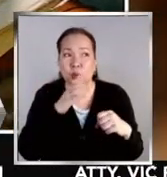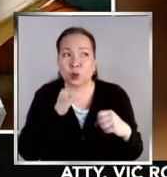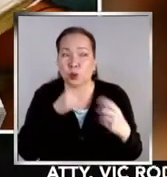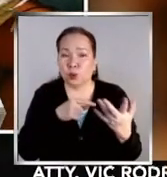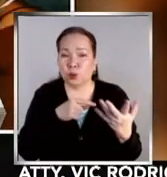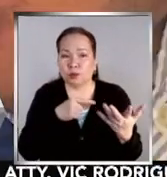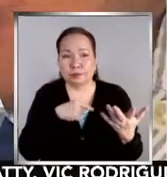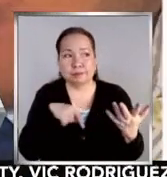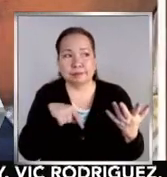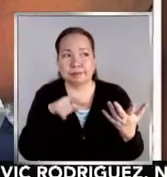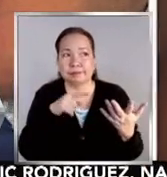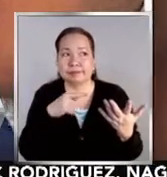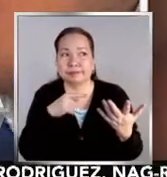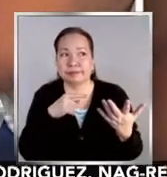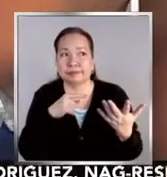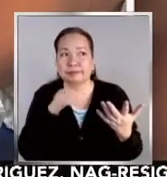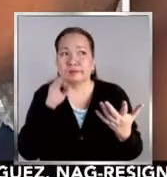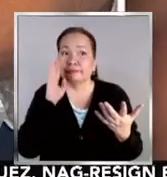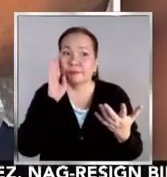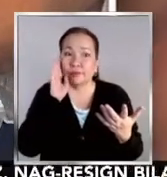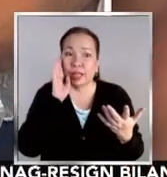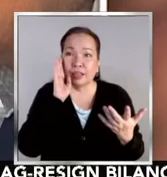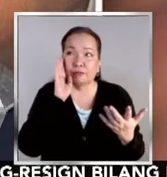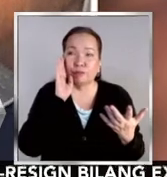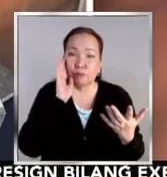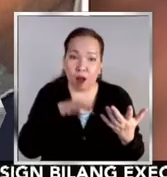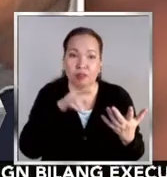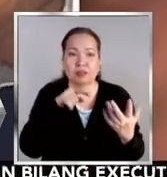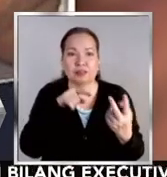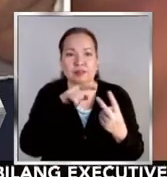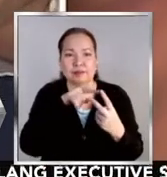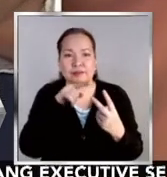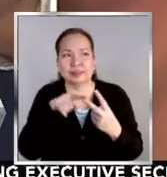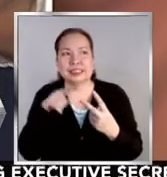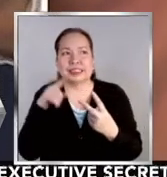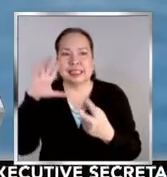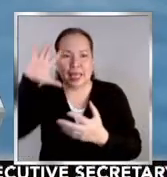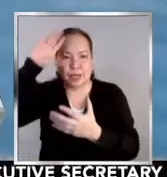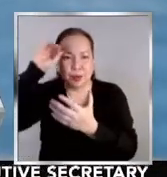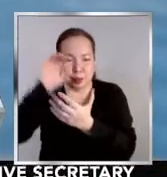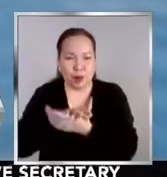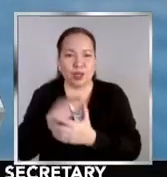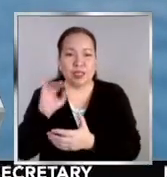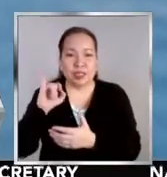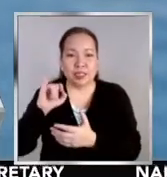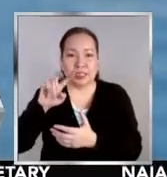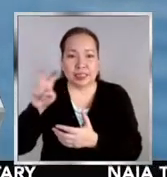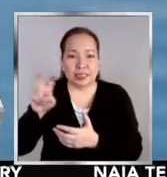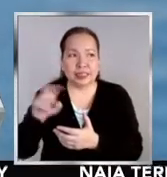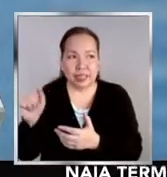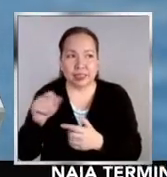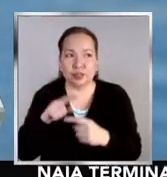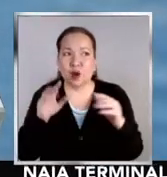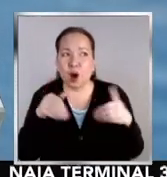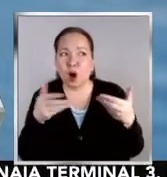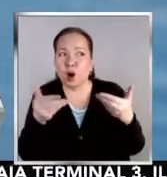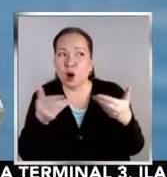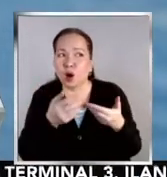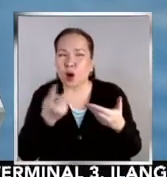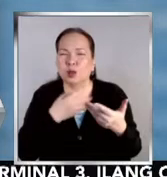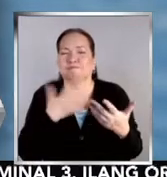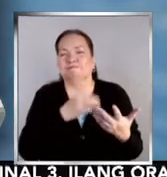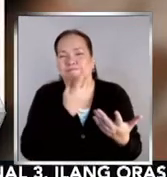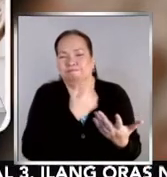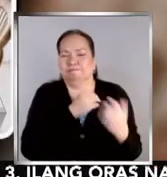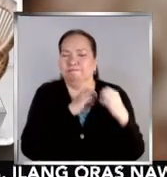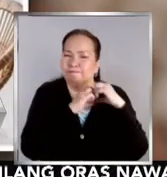Isa Calzado. Mukhang relate ang mga hopeless romantic kung paano nakilala ni Bianca ang kanyang the one nang umattend